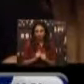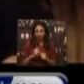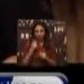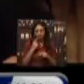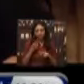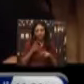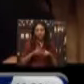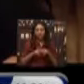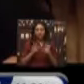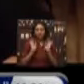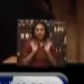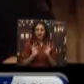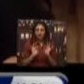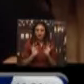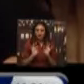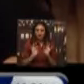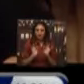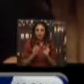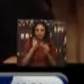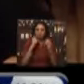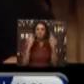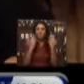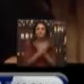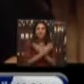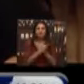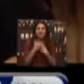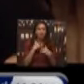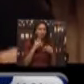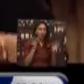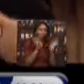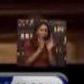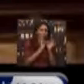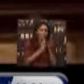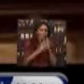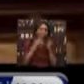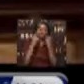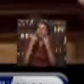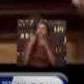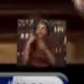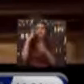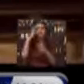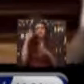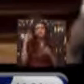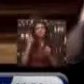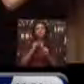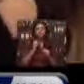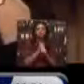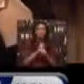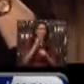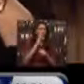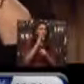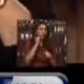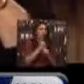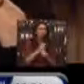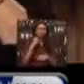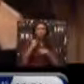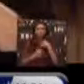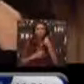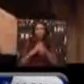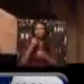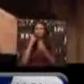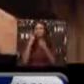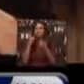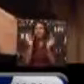شور. لا انا متهيالي ده سينجينج ان ذا رين وغيره بيعوض لنا